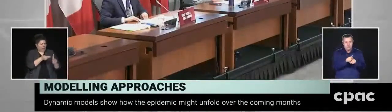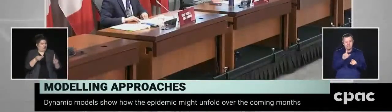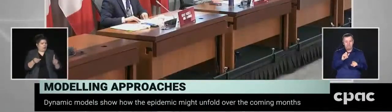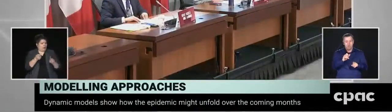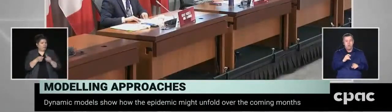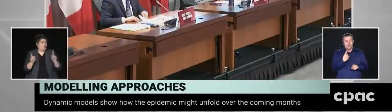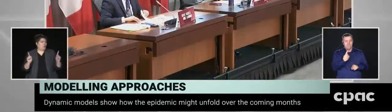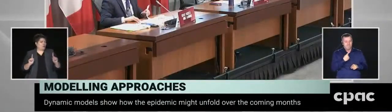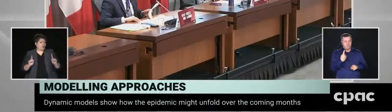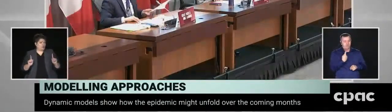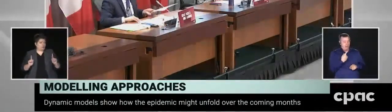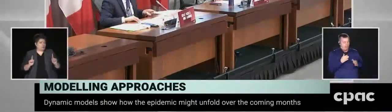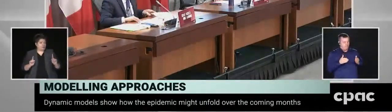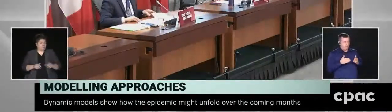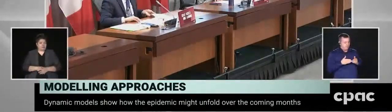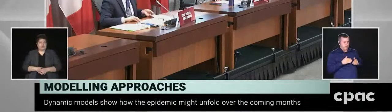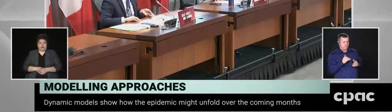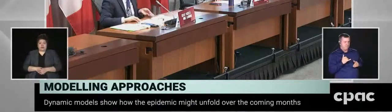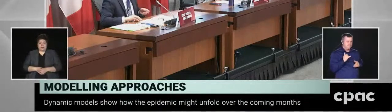Slide 15.